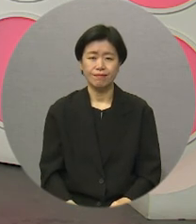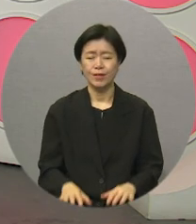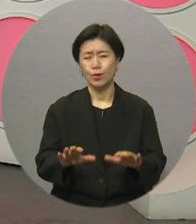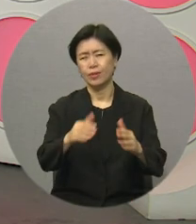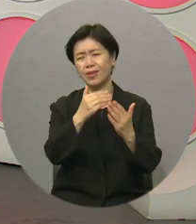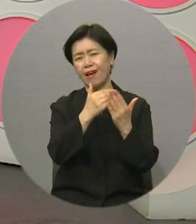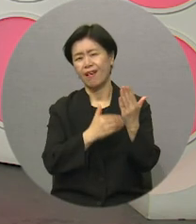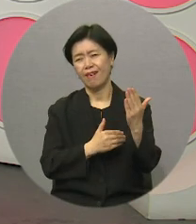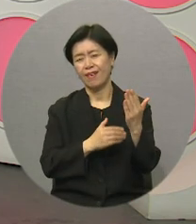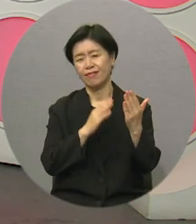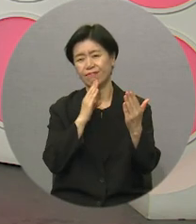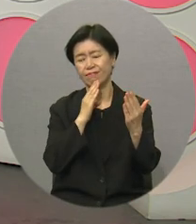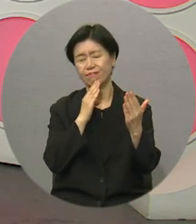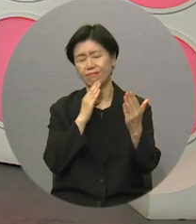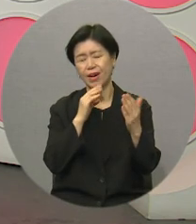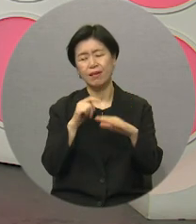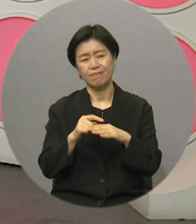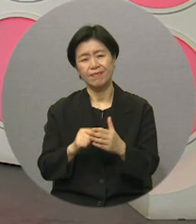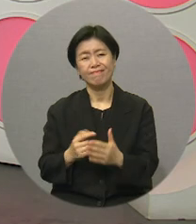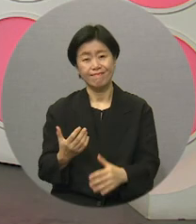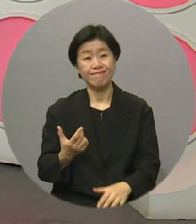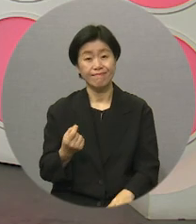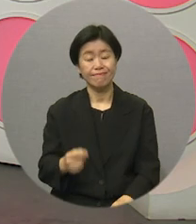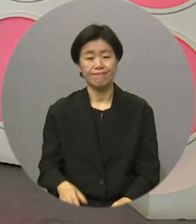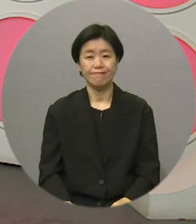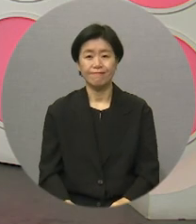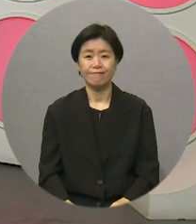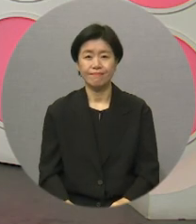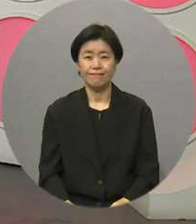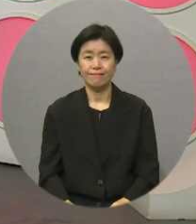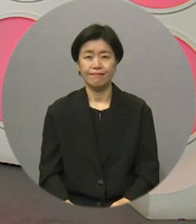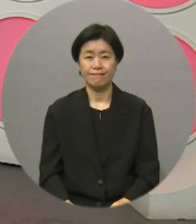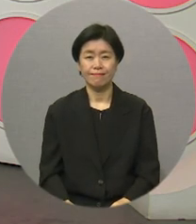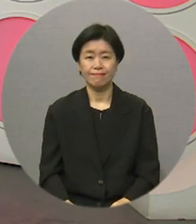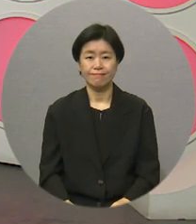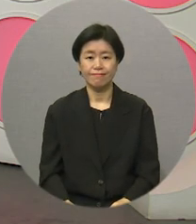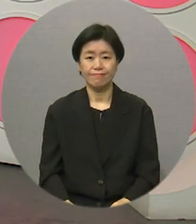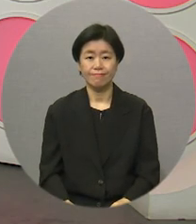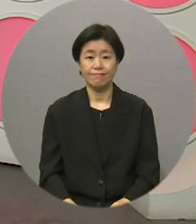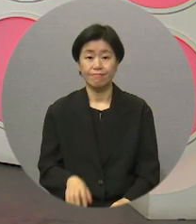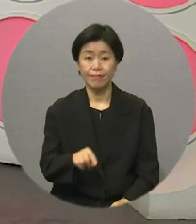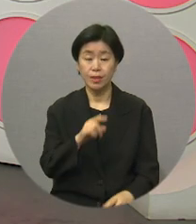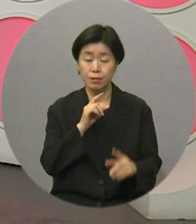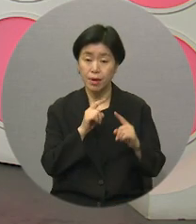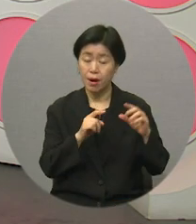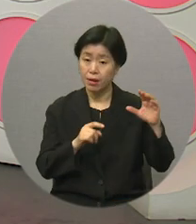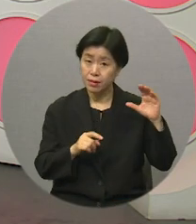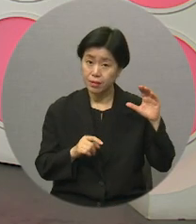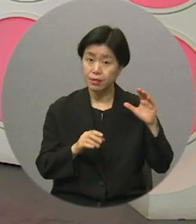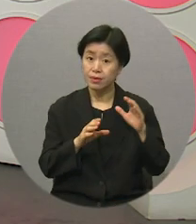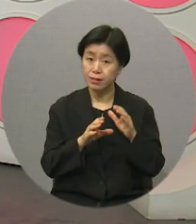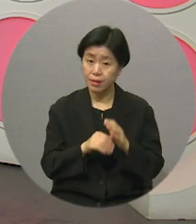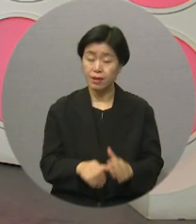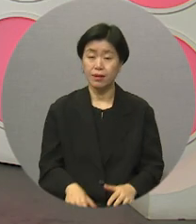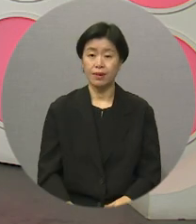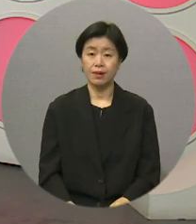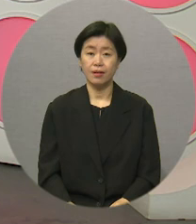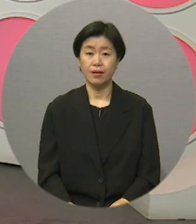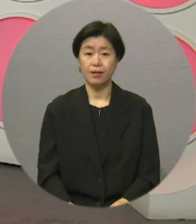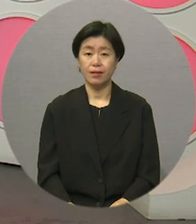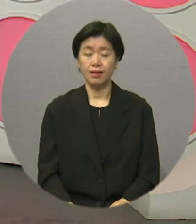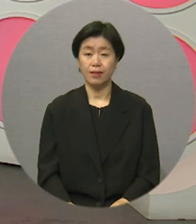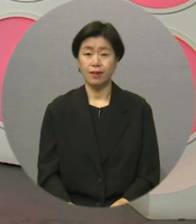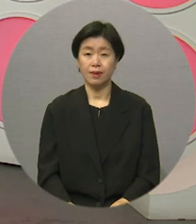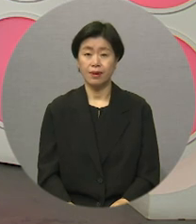아프네요. 저기 제가 이 감동 사연을 듣고 그 감동